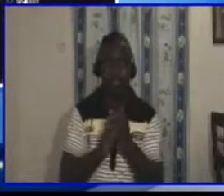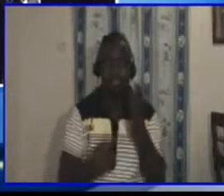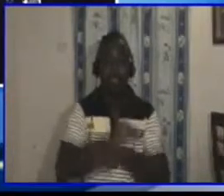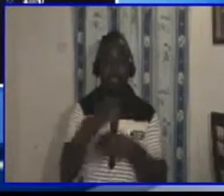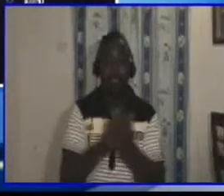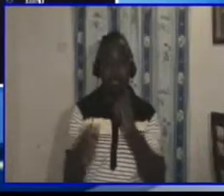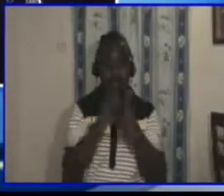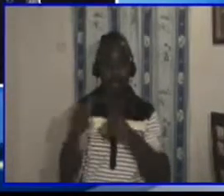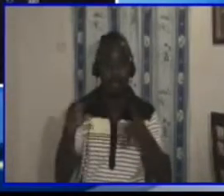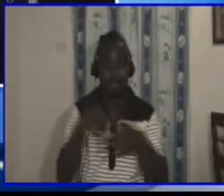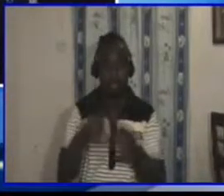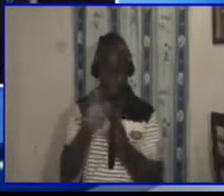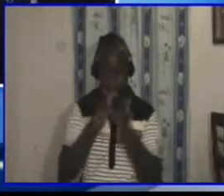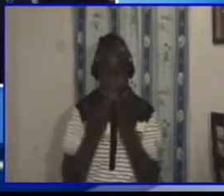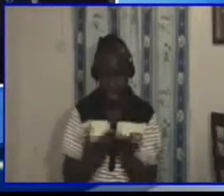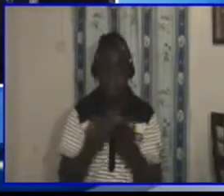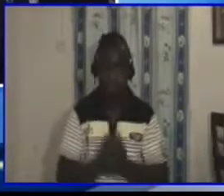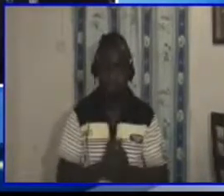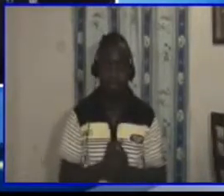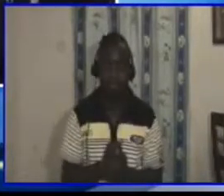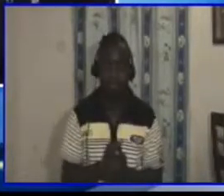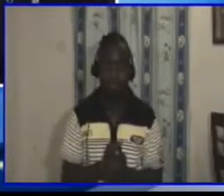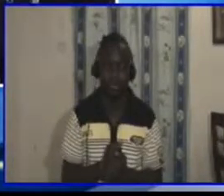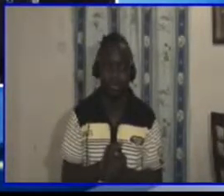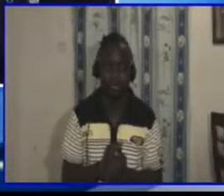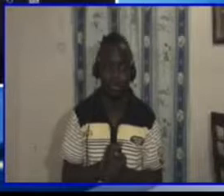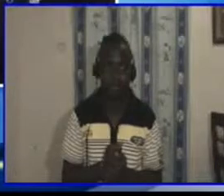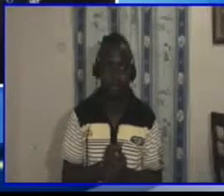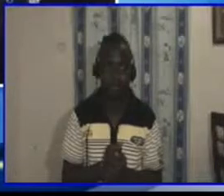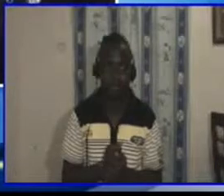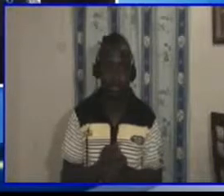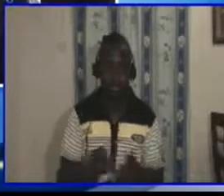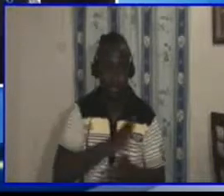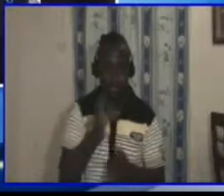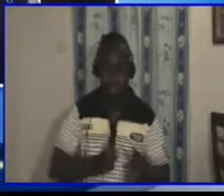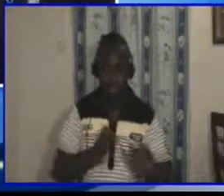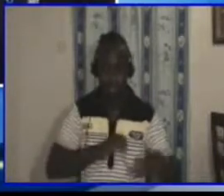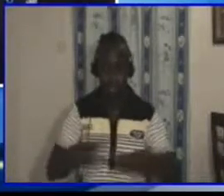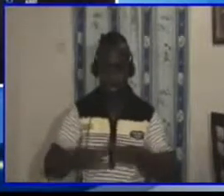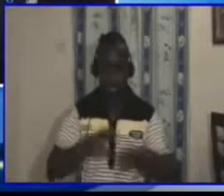in due samuele capitolo 7 verso 14